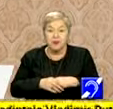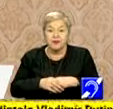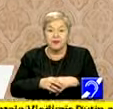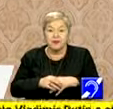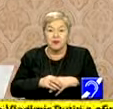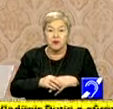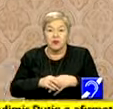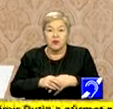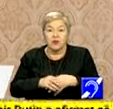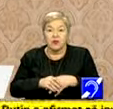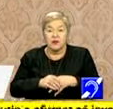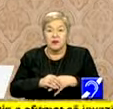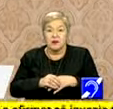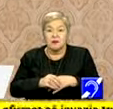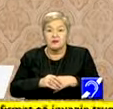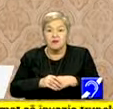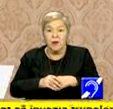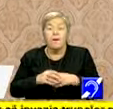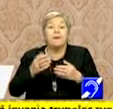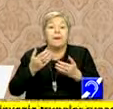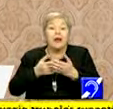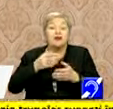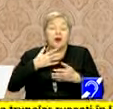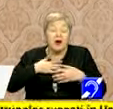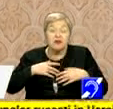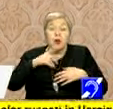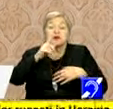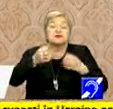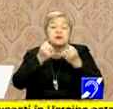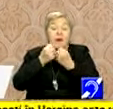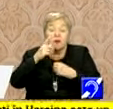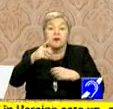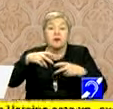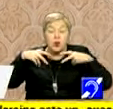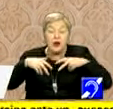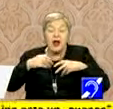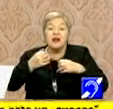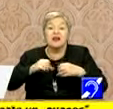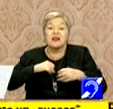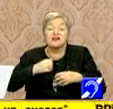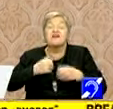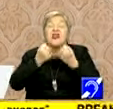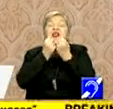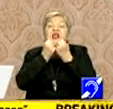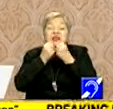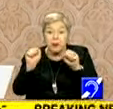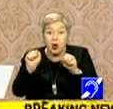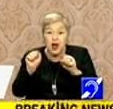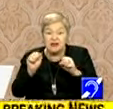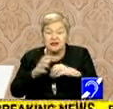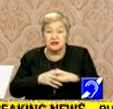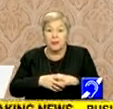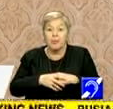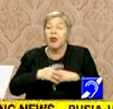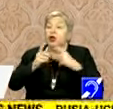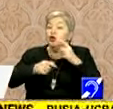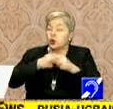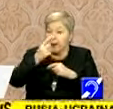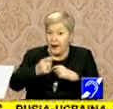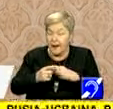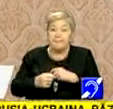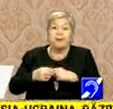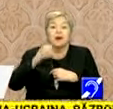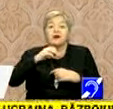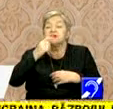în procesul său de democratizare și de consolidare a democrației. Apoi, cred că Putin